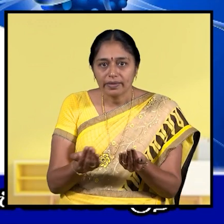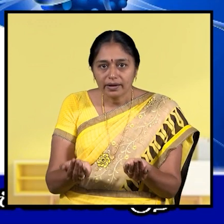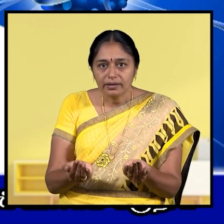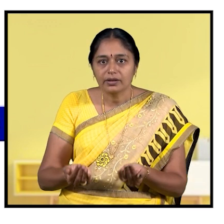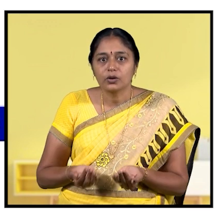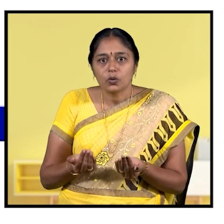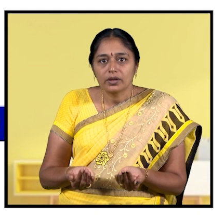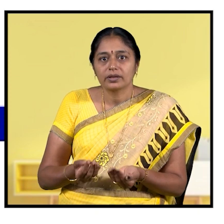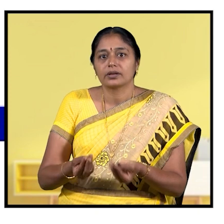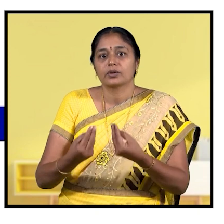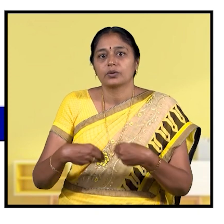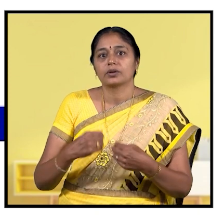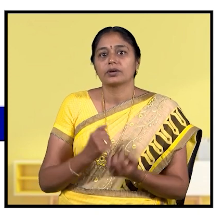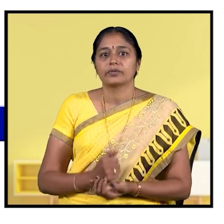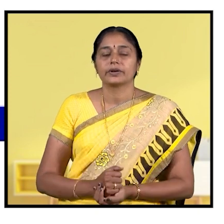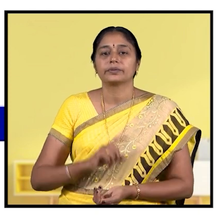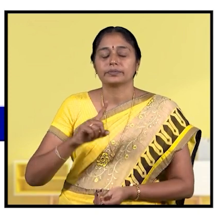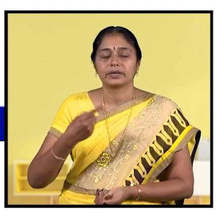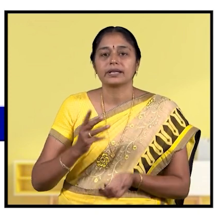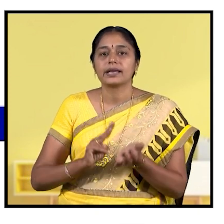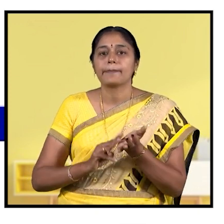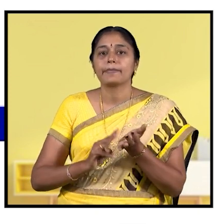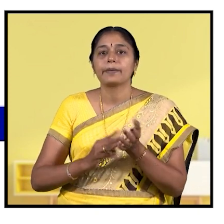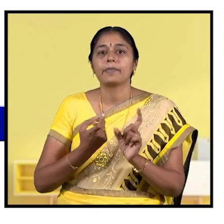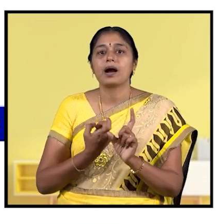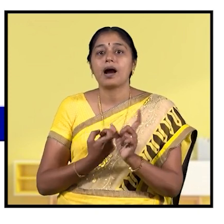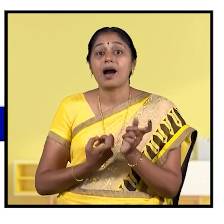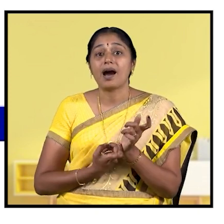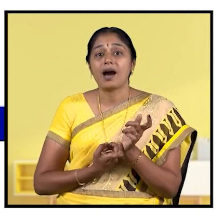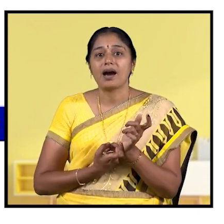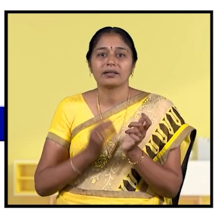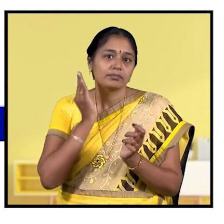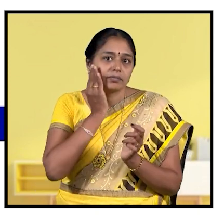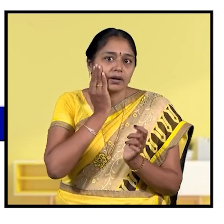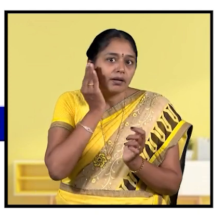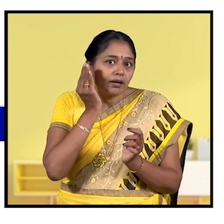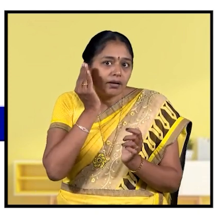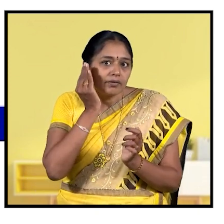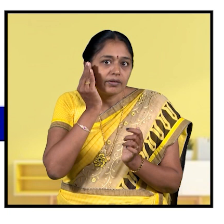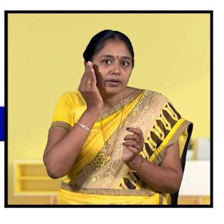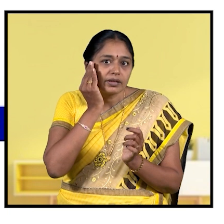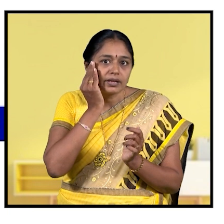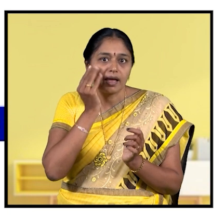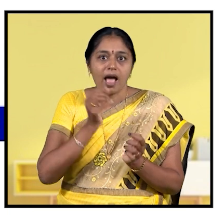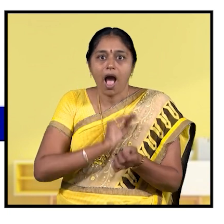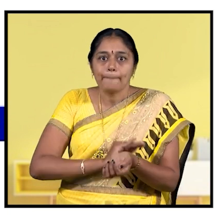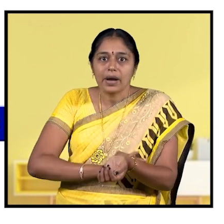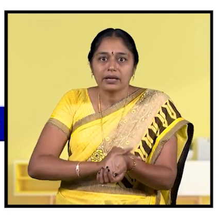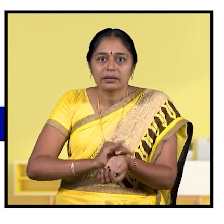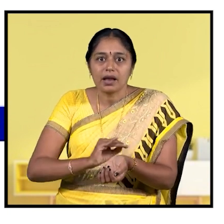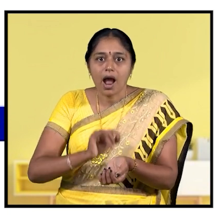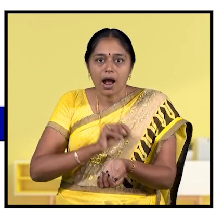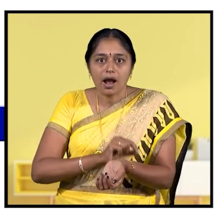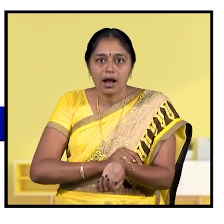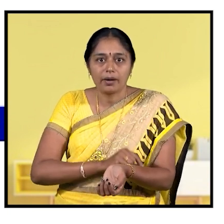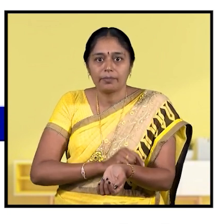வேண்டியிருக்குது. அடுத்தாற்போல் நம்ம பார்க்கக்கூடிய மருந்து எம்எம்ஆர், பொண்ணுக்கு வீங்கி, தட்டம்மை மற்றும் ரூபெல்லா தடுப்பு மருந்துகள் வைரஸ் தாக்கத்திற்கு